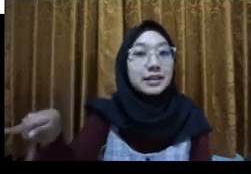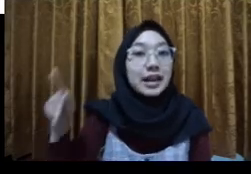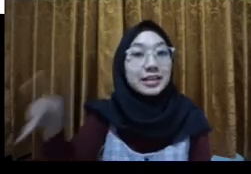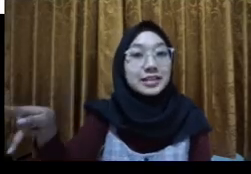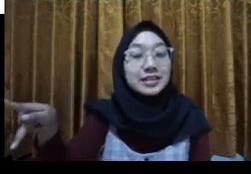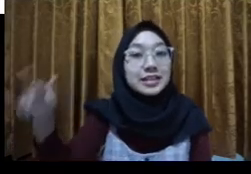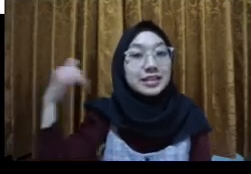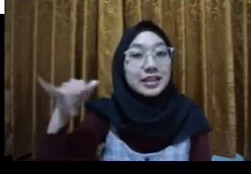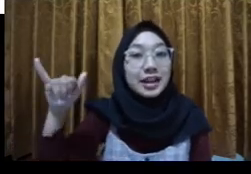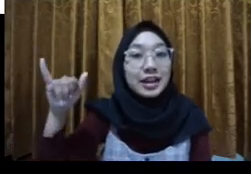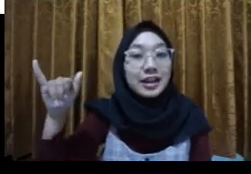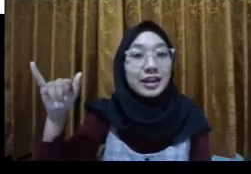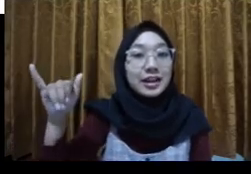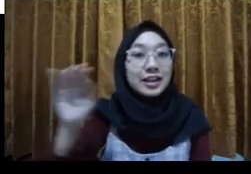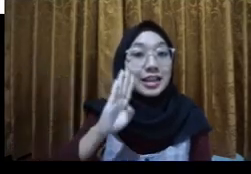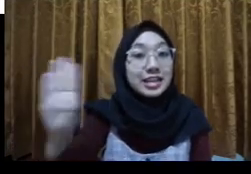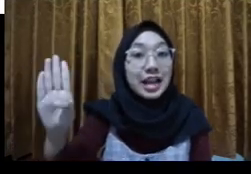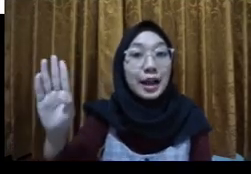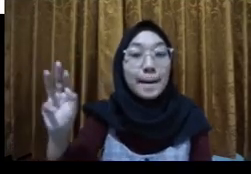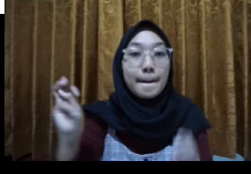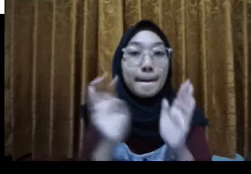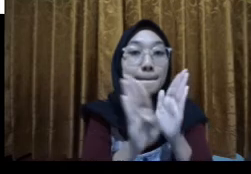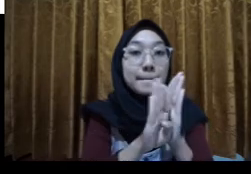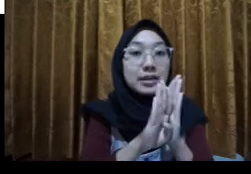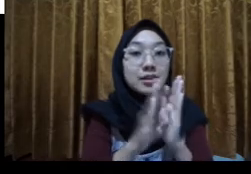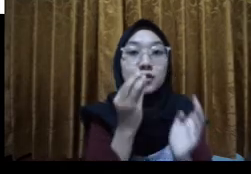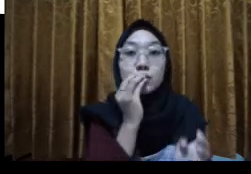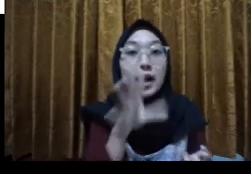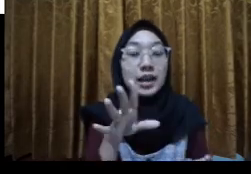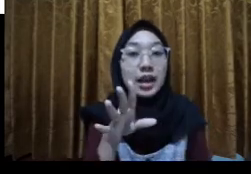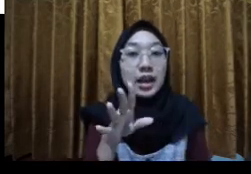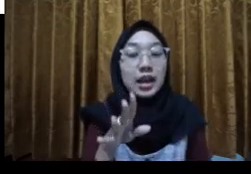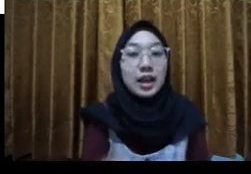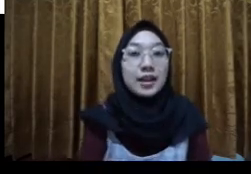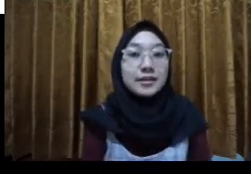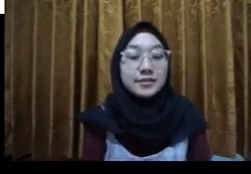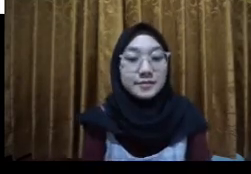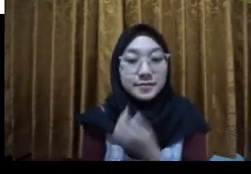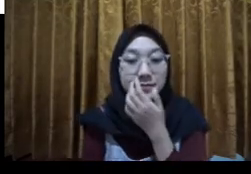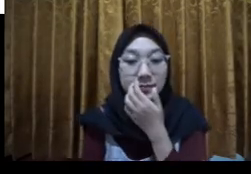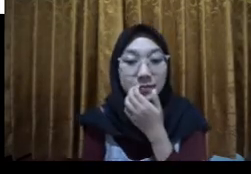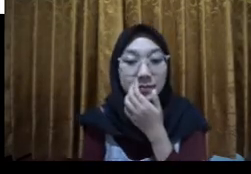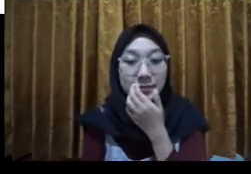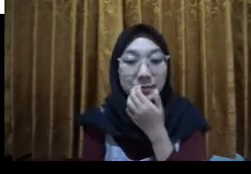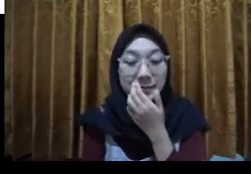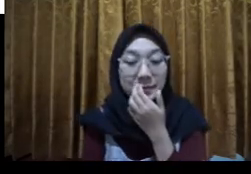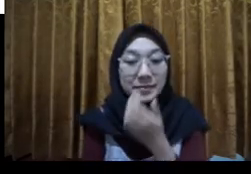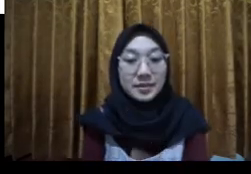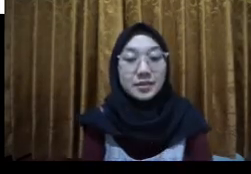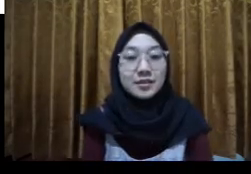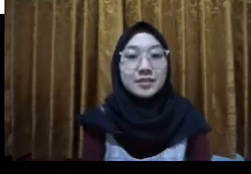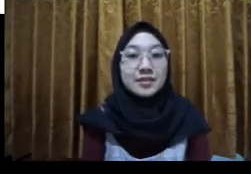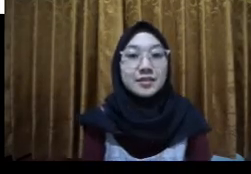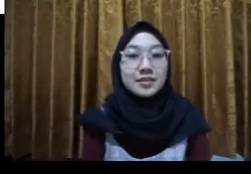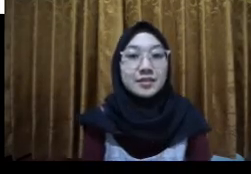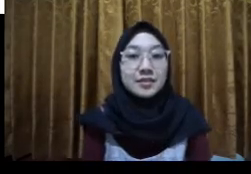mau bersuara, kita tekan panah bawah dulu ya. Mengenali kondisi psikologis anak Nah. dan terapinya yang tepat. Karena ini masih di halaman cover, jadi dia